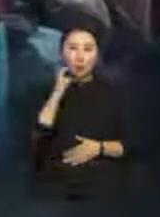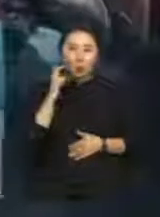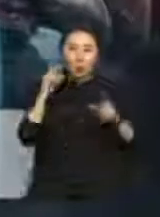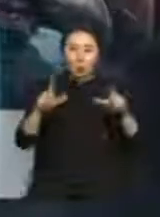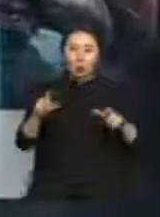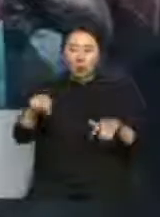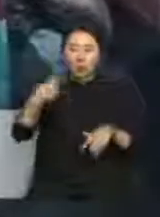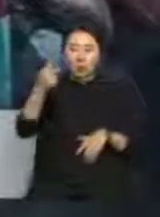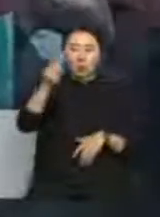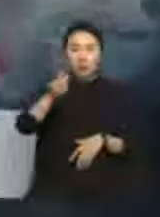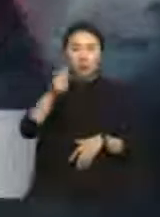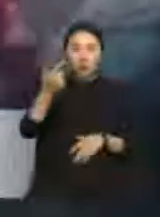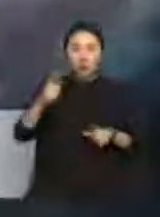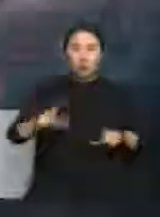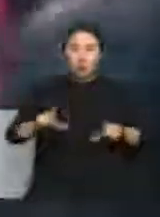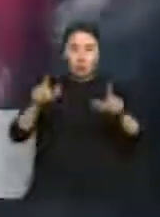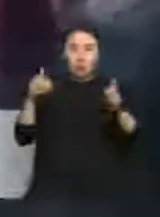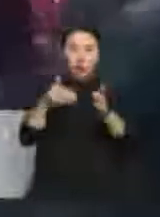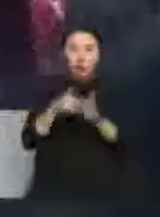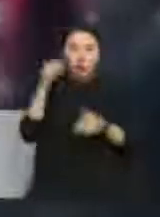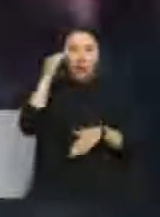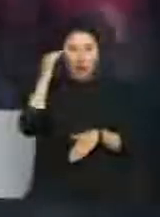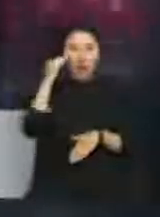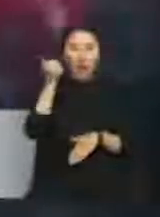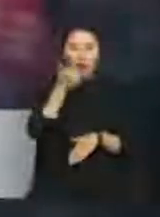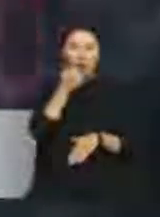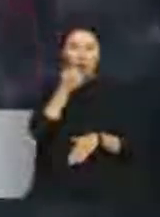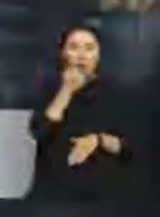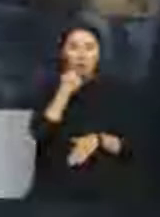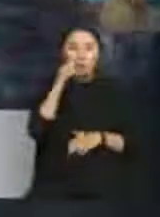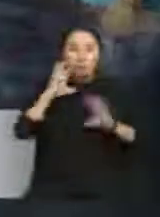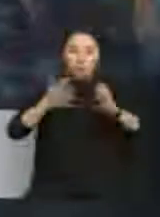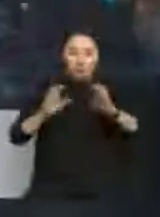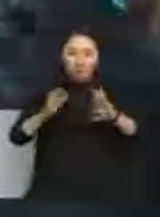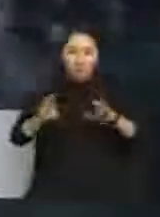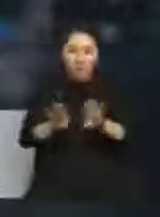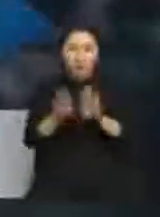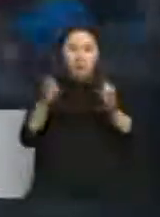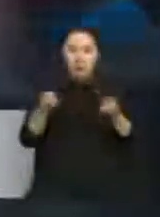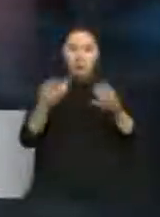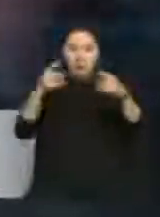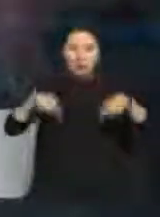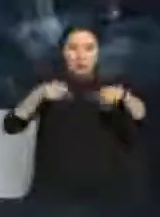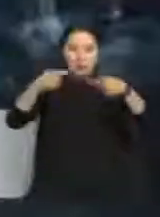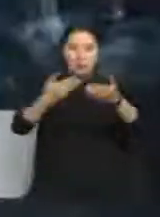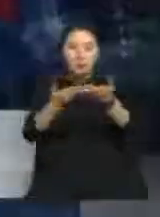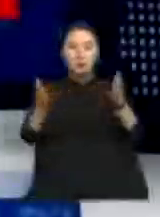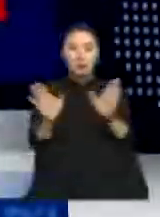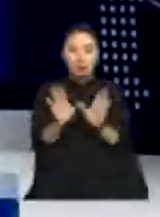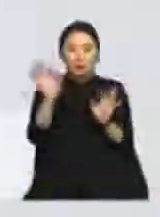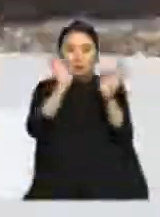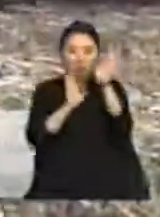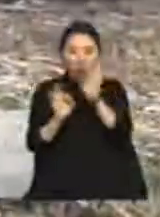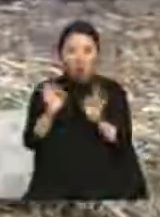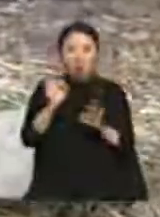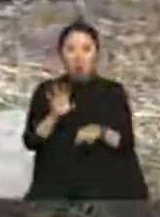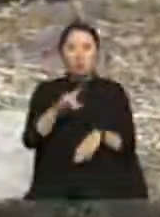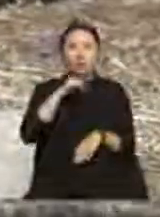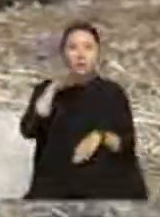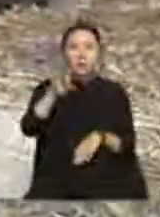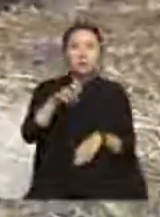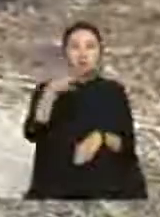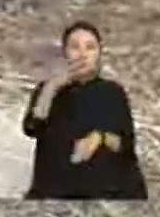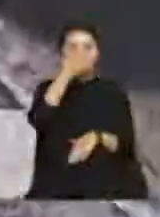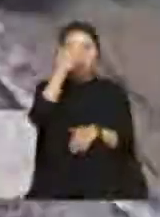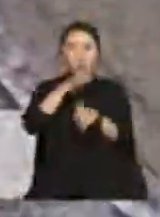송파구가 다음 달 26일까지 제19회 한성백제문화제에서 경연을 펼칠 참가팀을 모집합니다. 먼저 만 18세